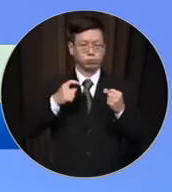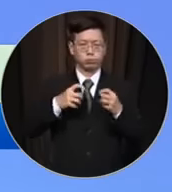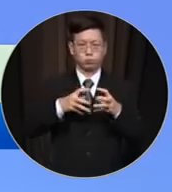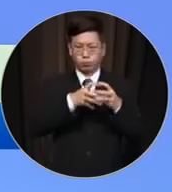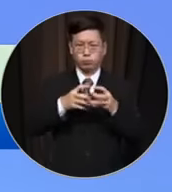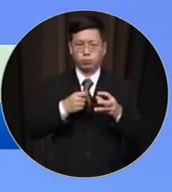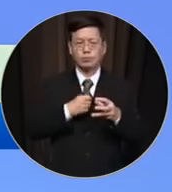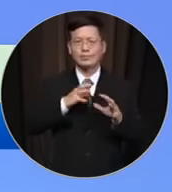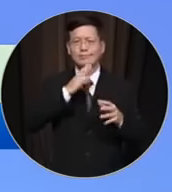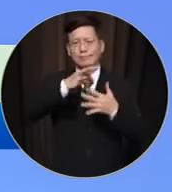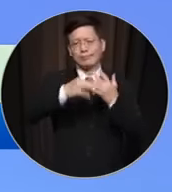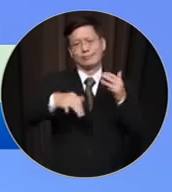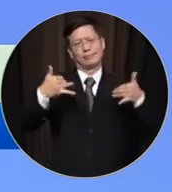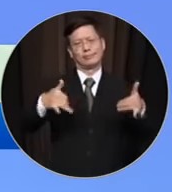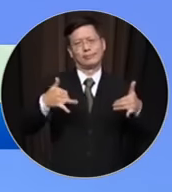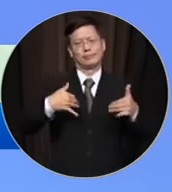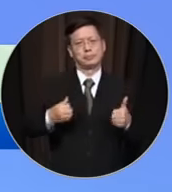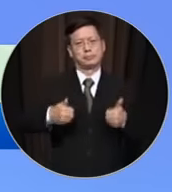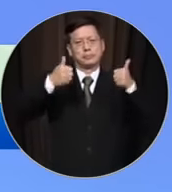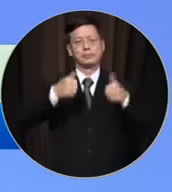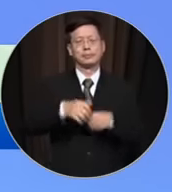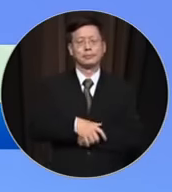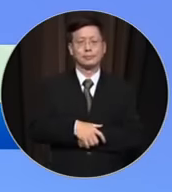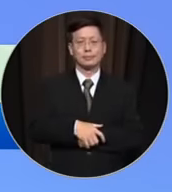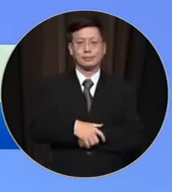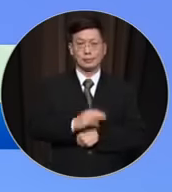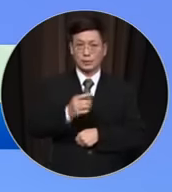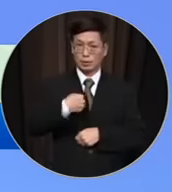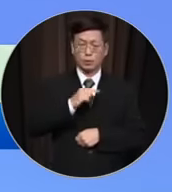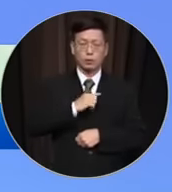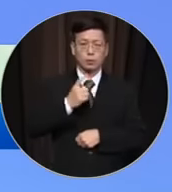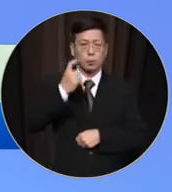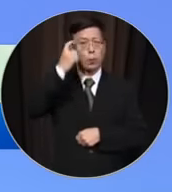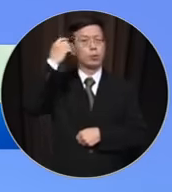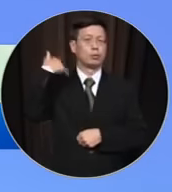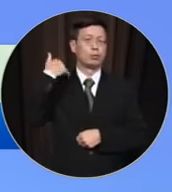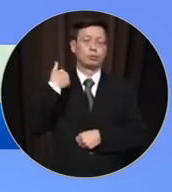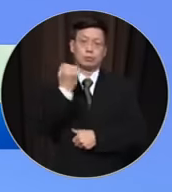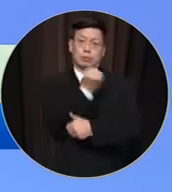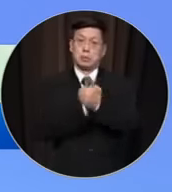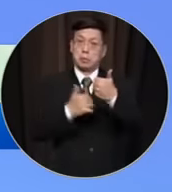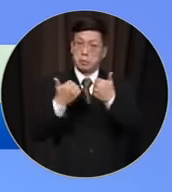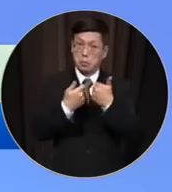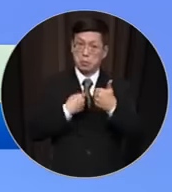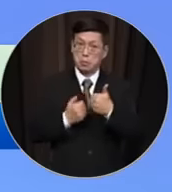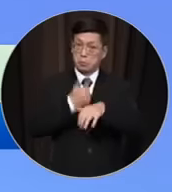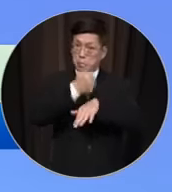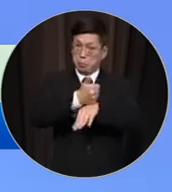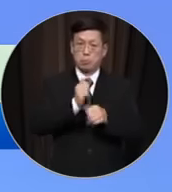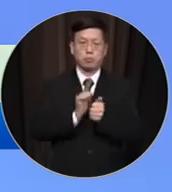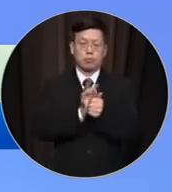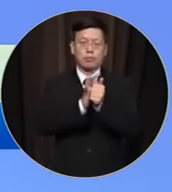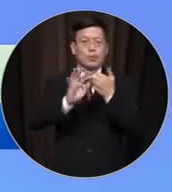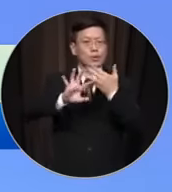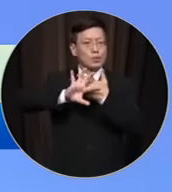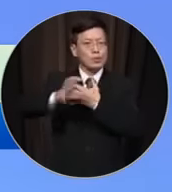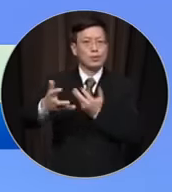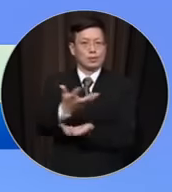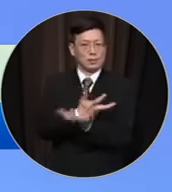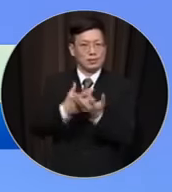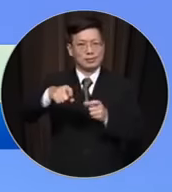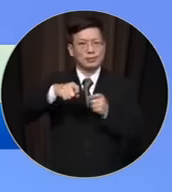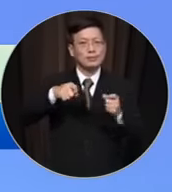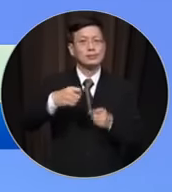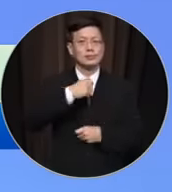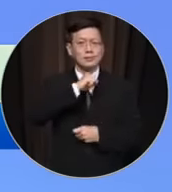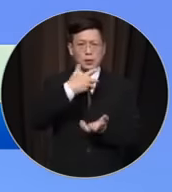是相关的体制还没有形成共识。不过这个问题让我回想到我在劳委会主委任内所推动的一个外交的计划。我